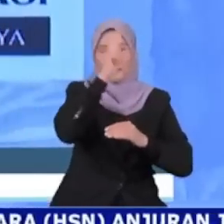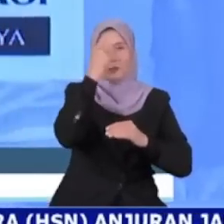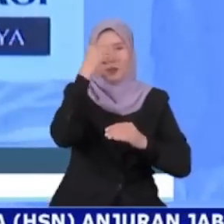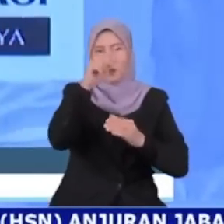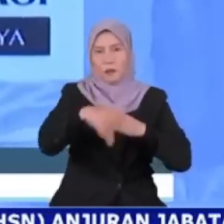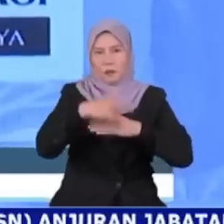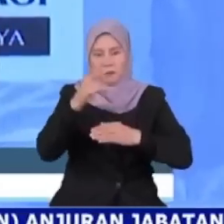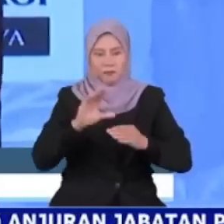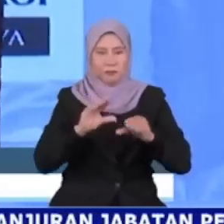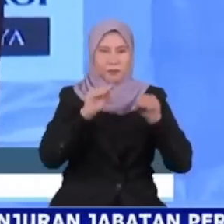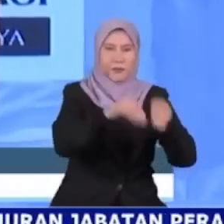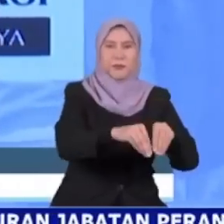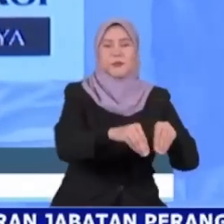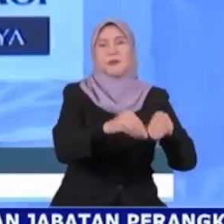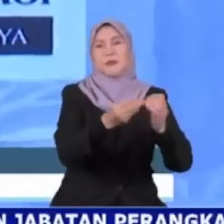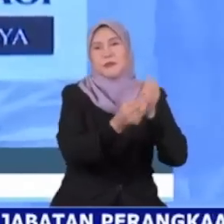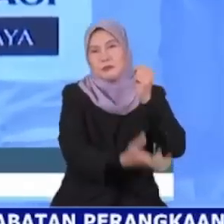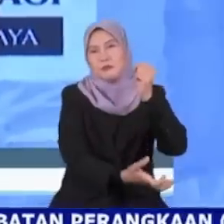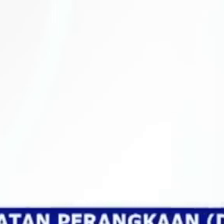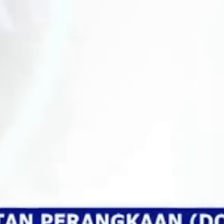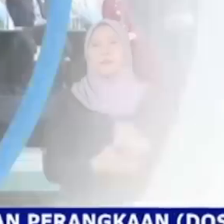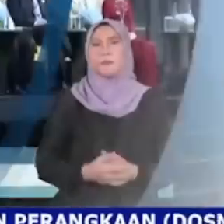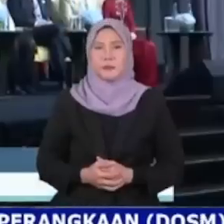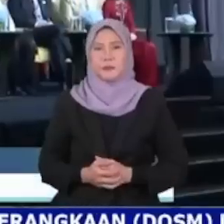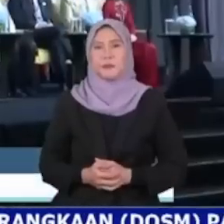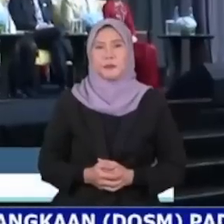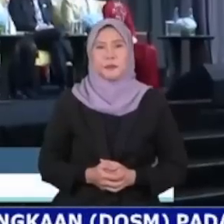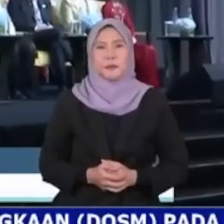awal tabung berkenaan.